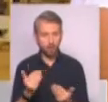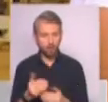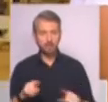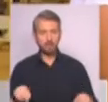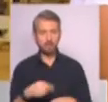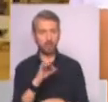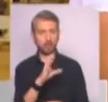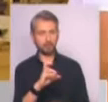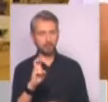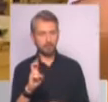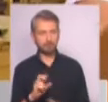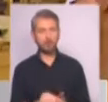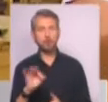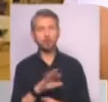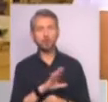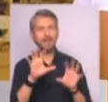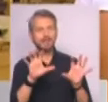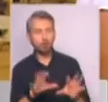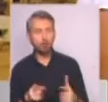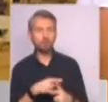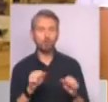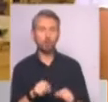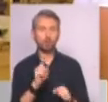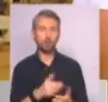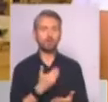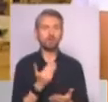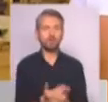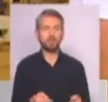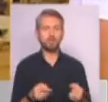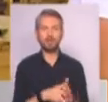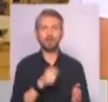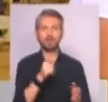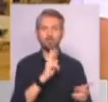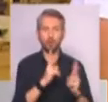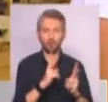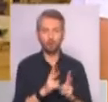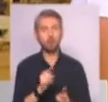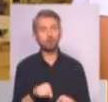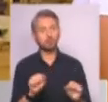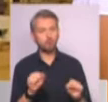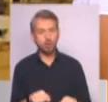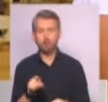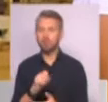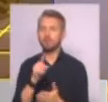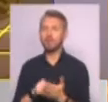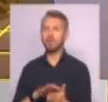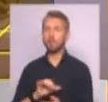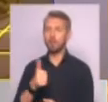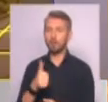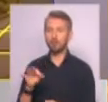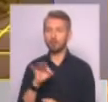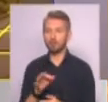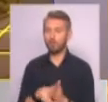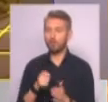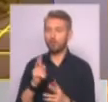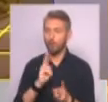ОСББ. Щодо незаконності, чи може воно пред'явити відповідний позов? Ну, звісно, може. Тут питання було перше з приводу